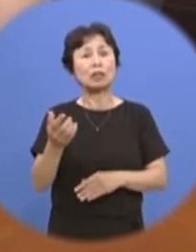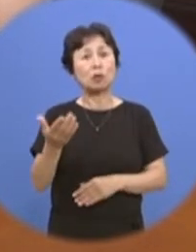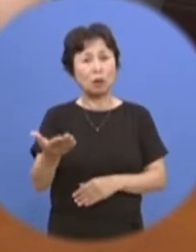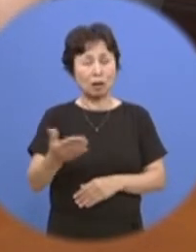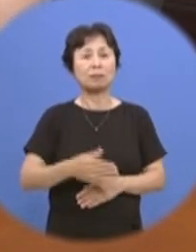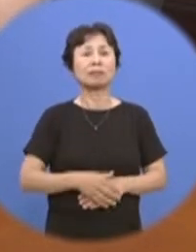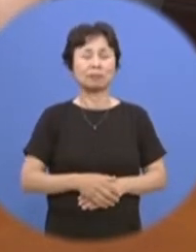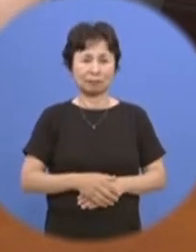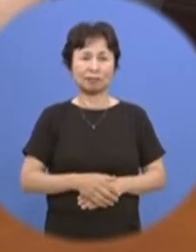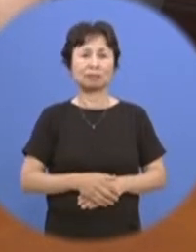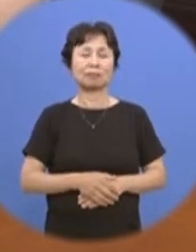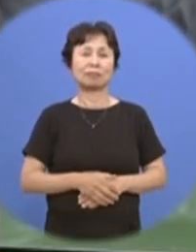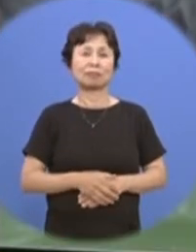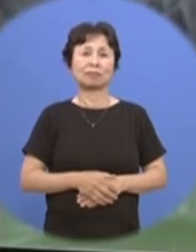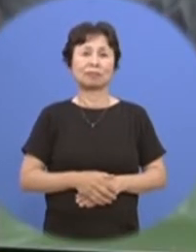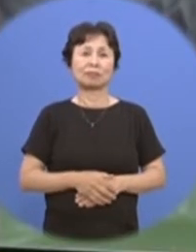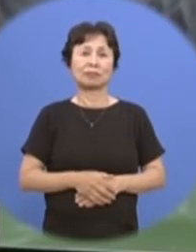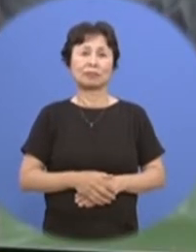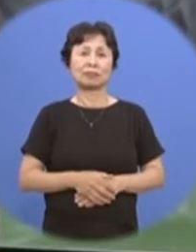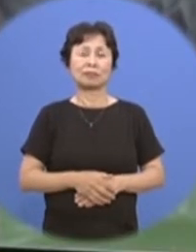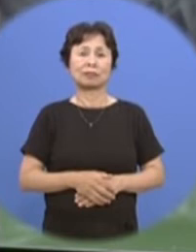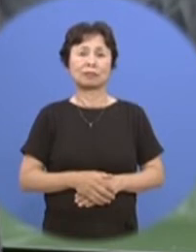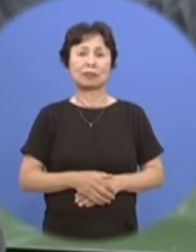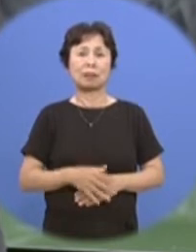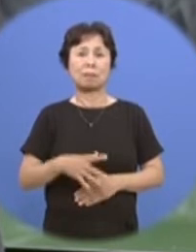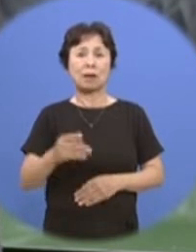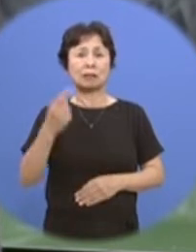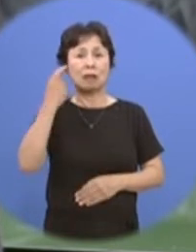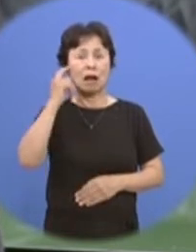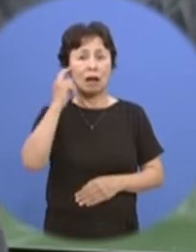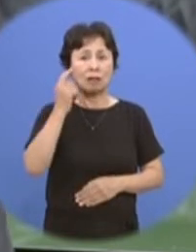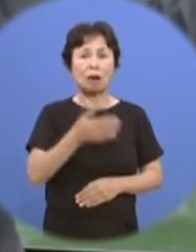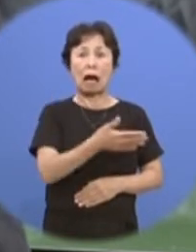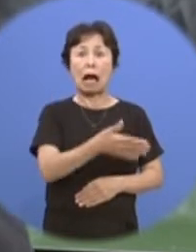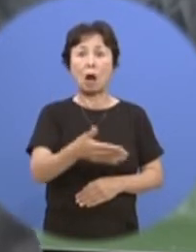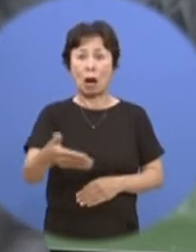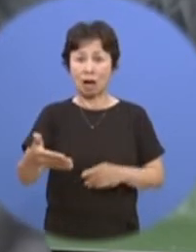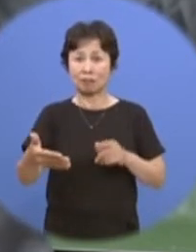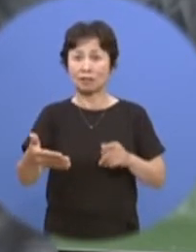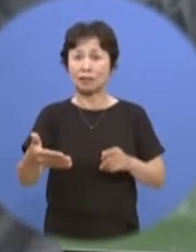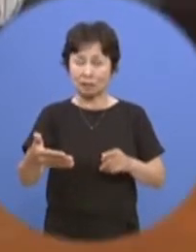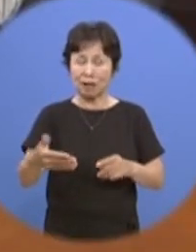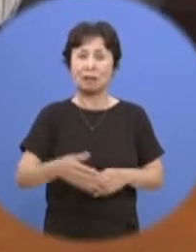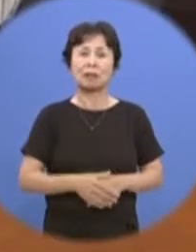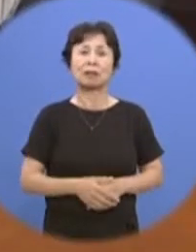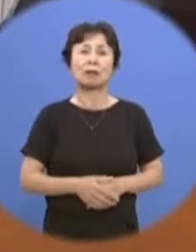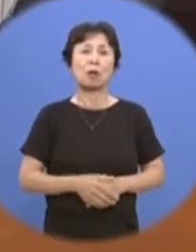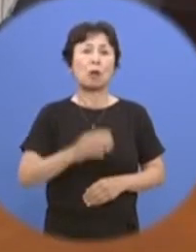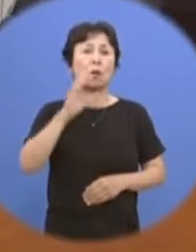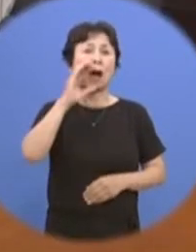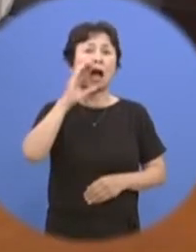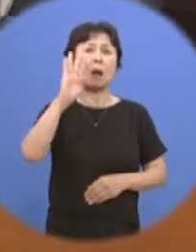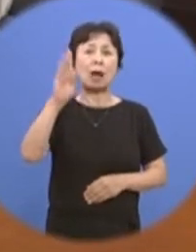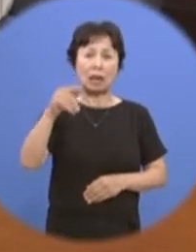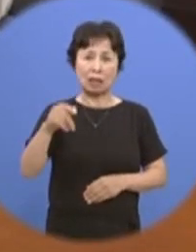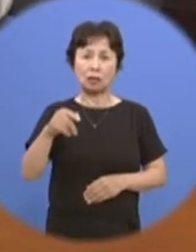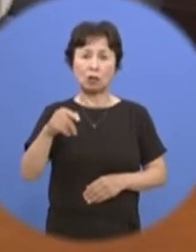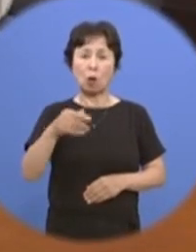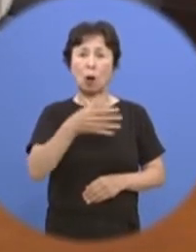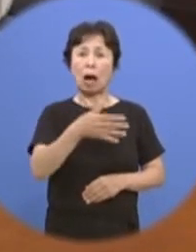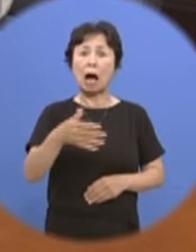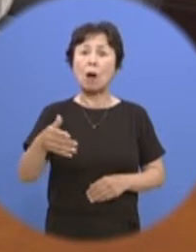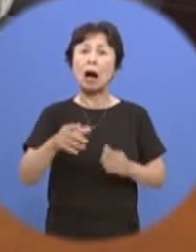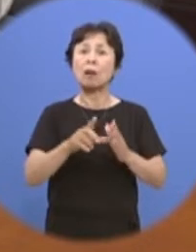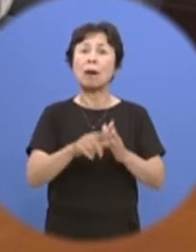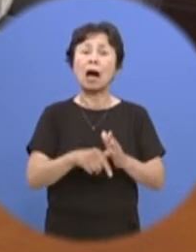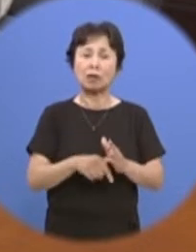ですが、 は い、 水害というと、まあ、大事にこう考えるのは川ですよね、はい、 そうですね、 で和歌山県のこれ川なんですけども、紀伊半